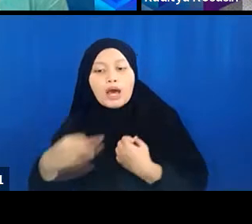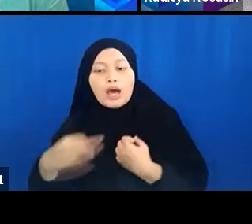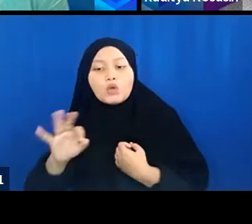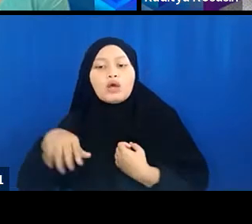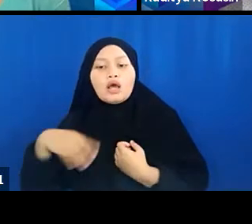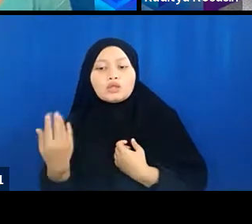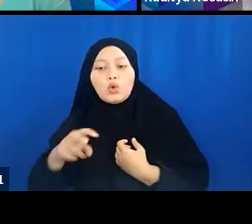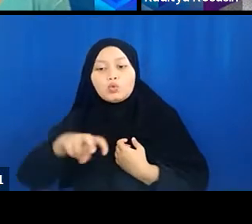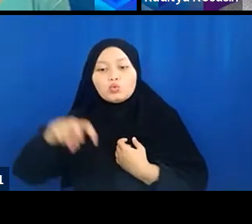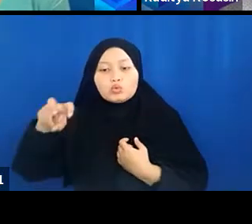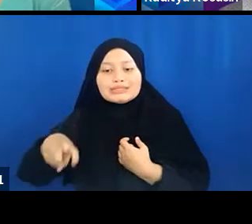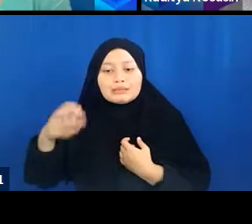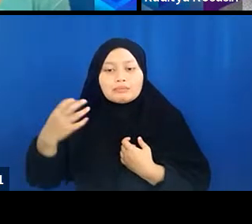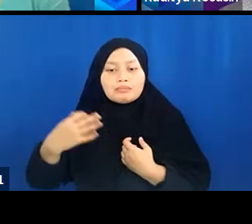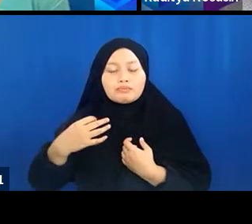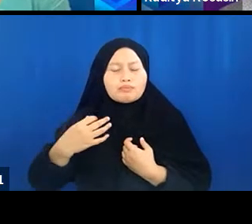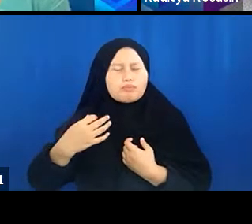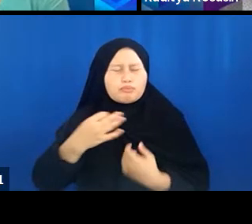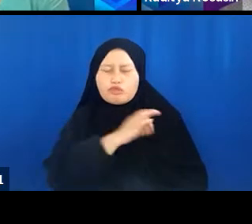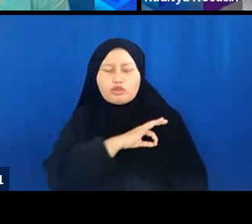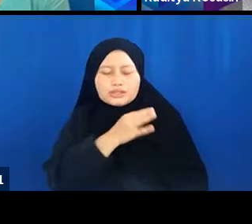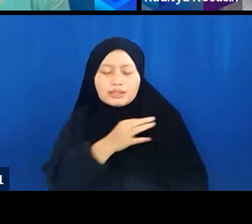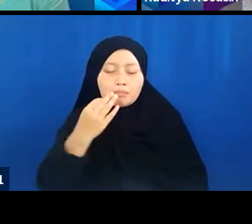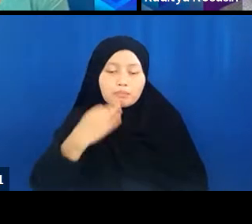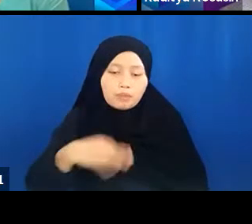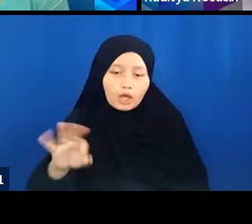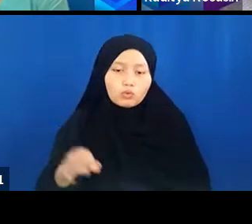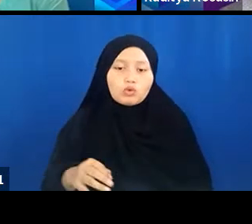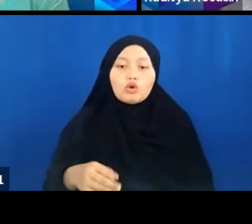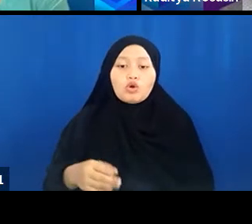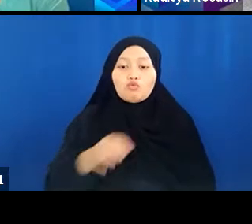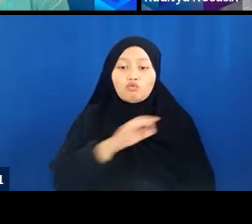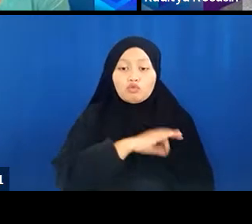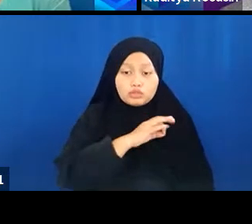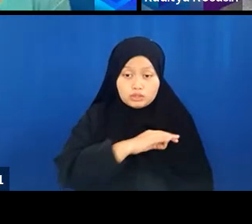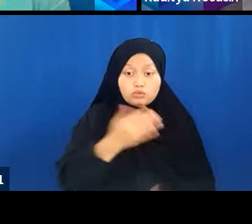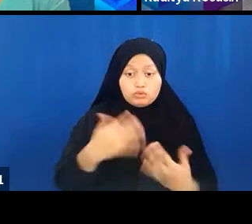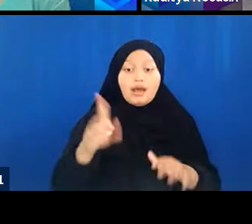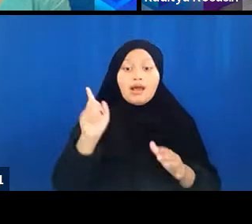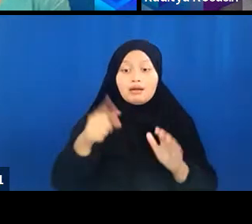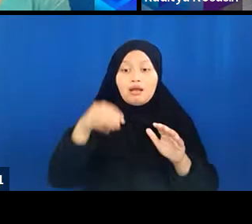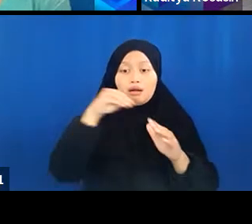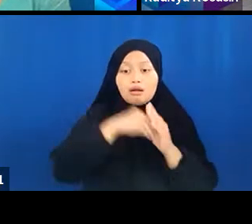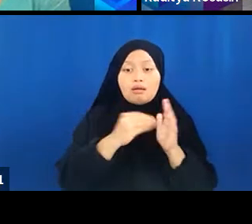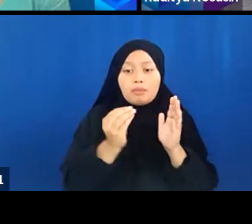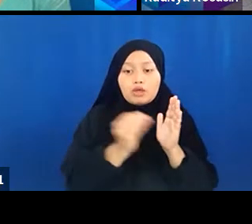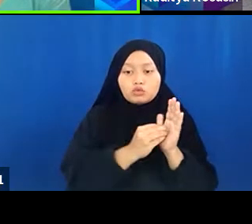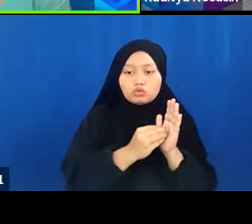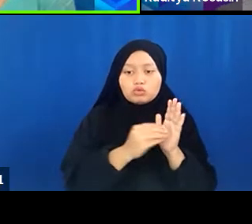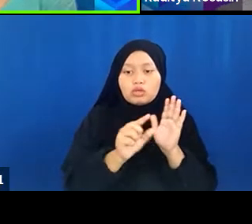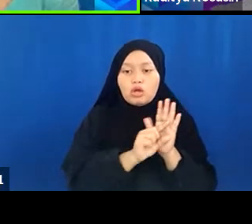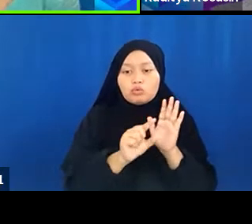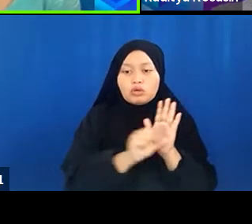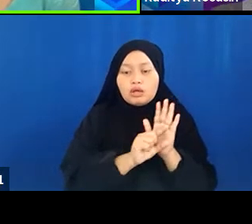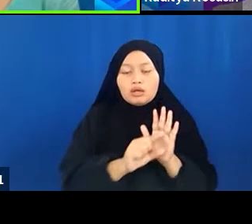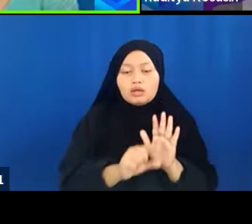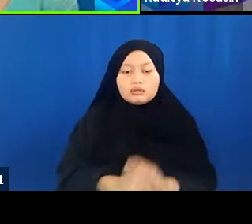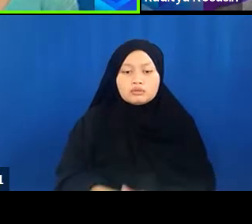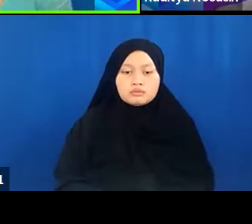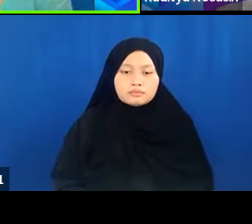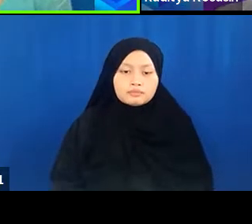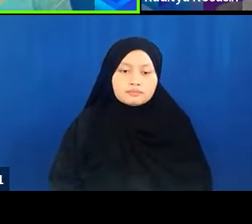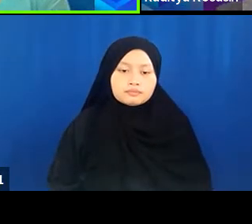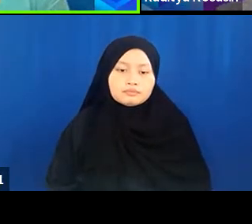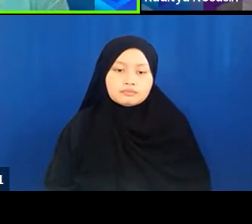diemban dan fungsi-fungsinya dari juga sebenarnya sudah ada di undang-undang ini oke bye bye souvenir gerabah